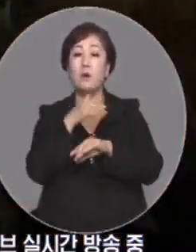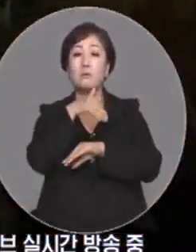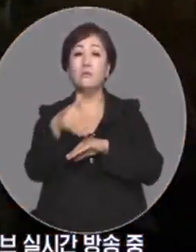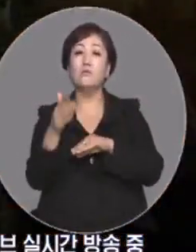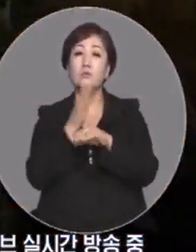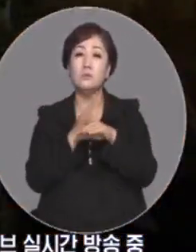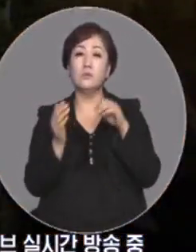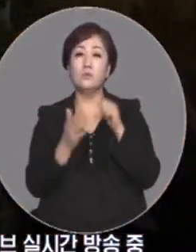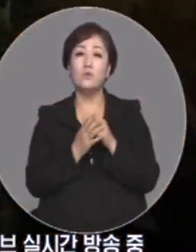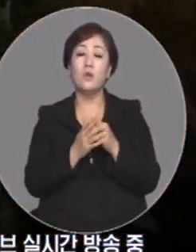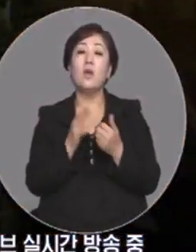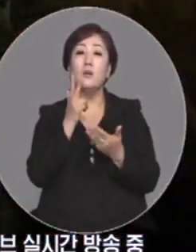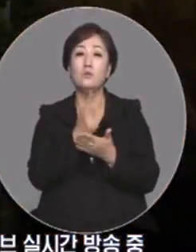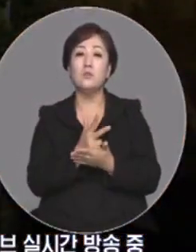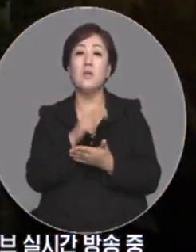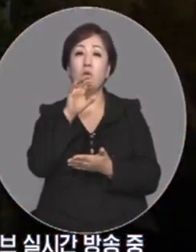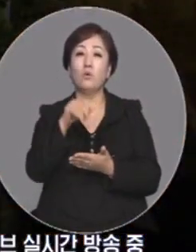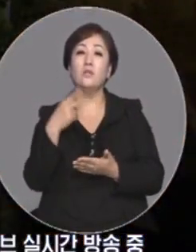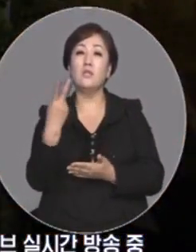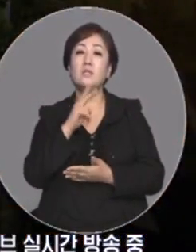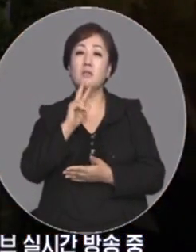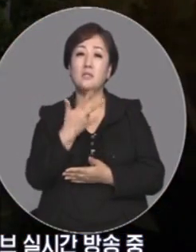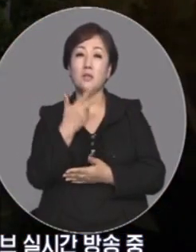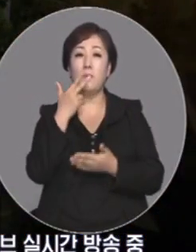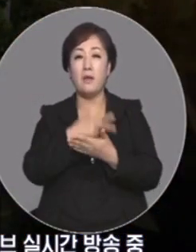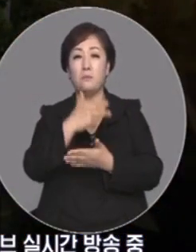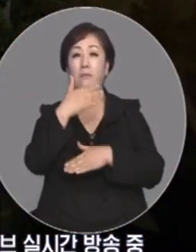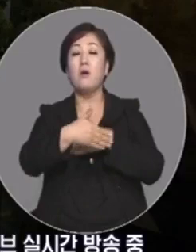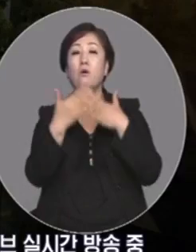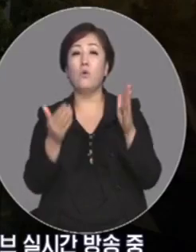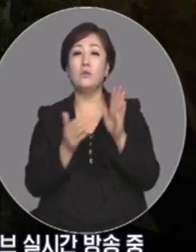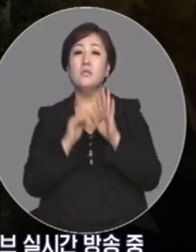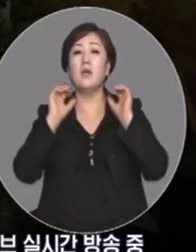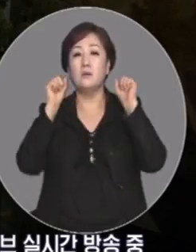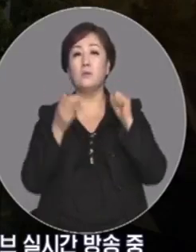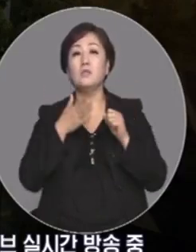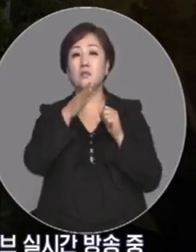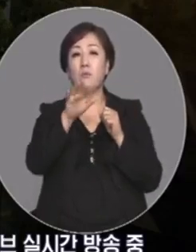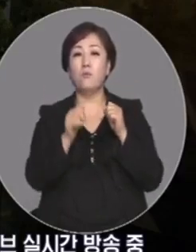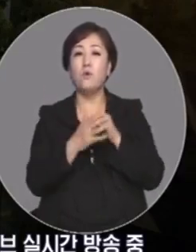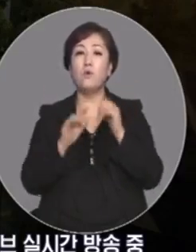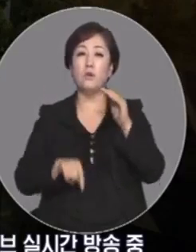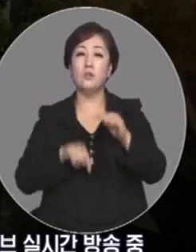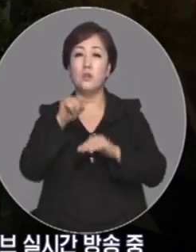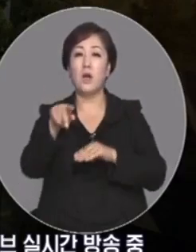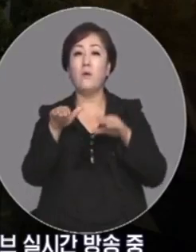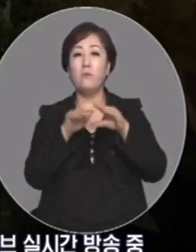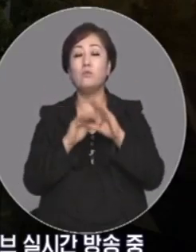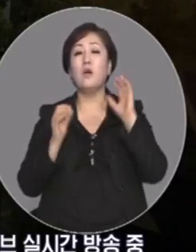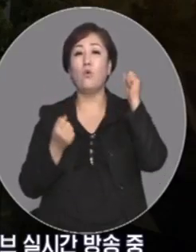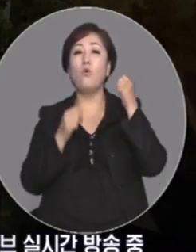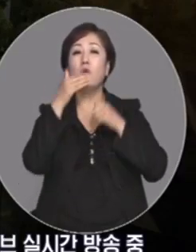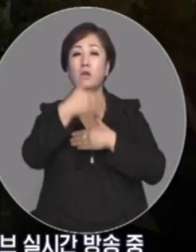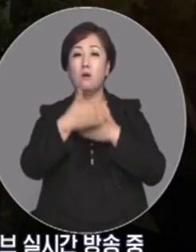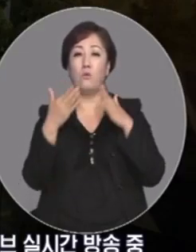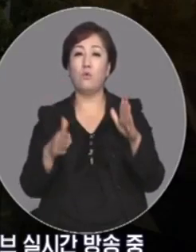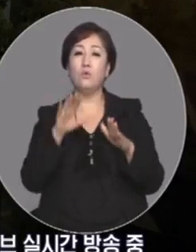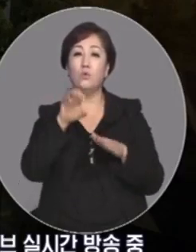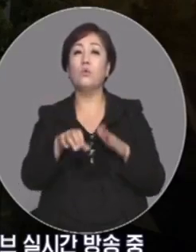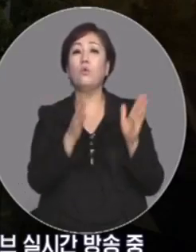끝에 주차장을 2,700여 면으로 늘리고 스포츠 체험 전문관과 야외 문화 공연장 등을 갖추기로